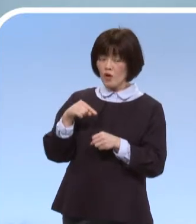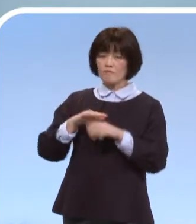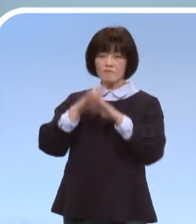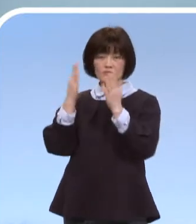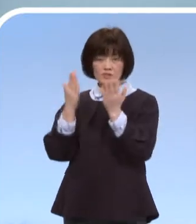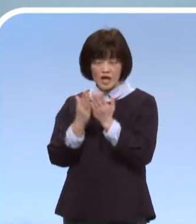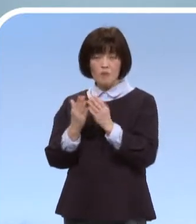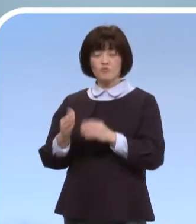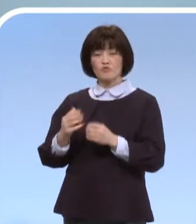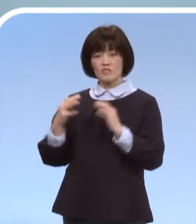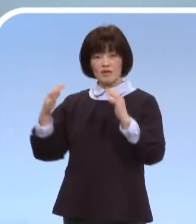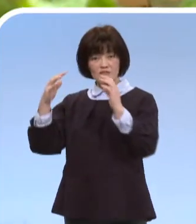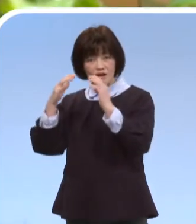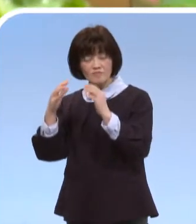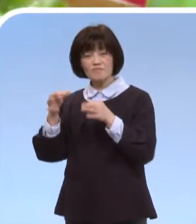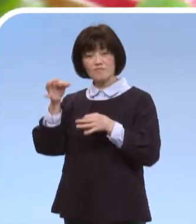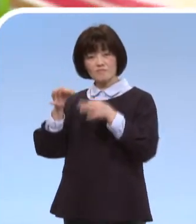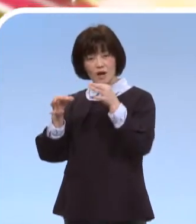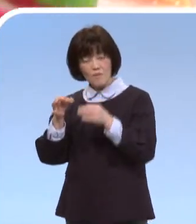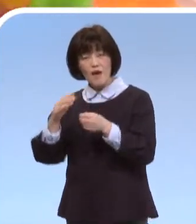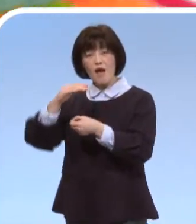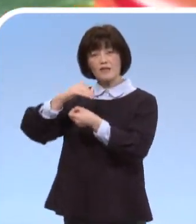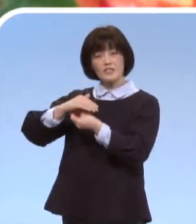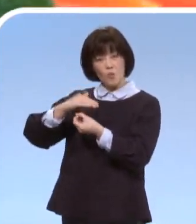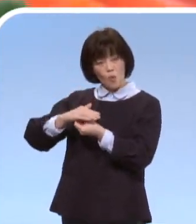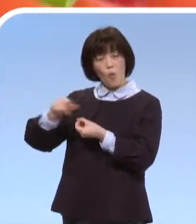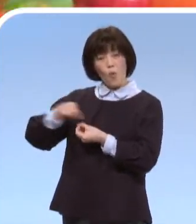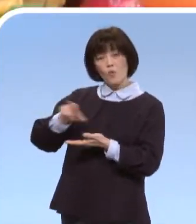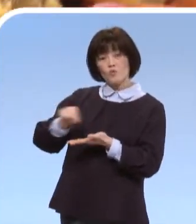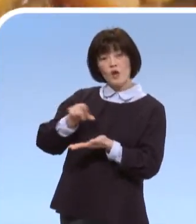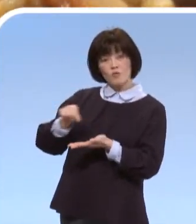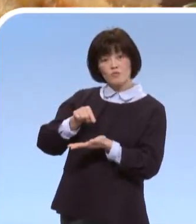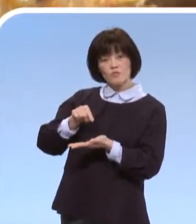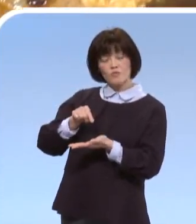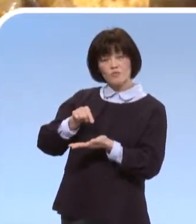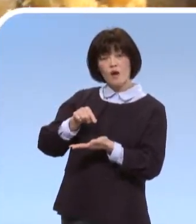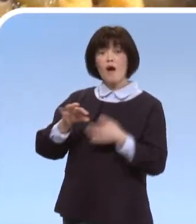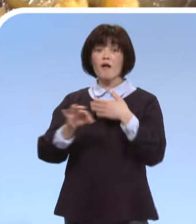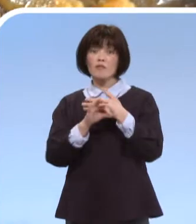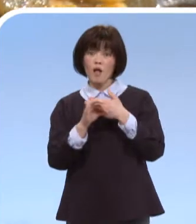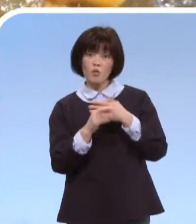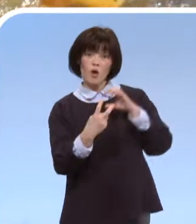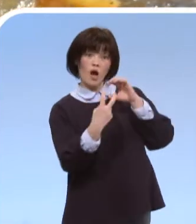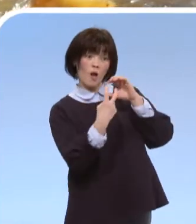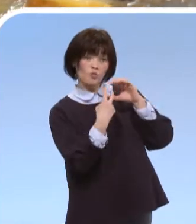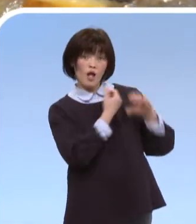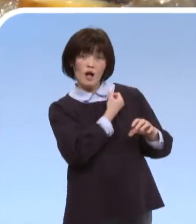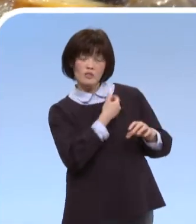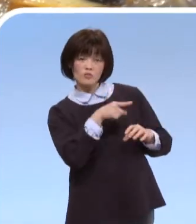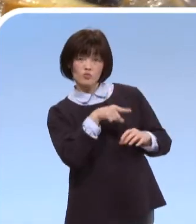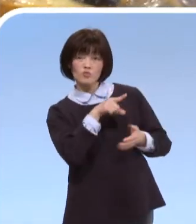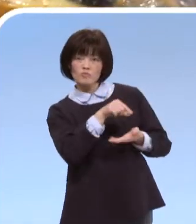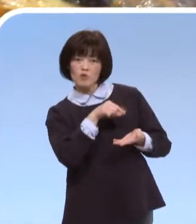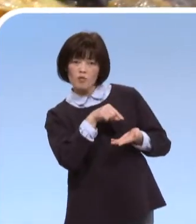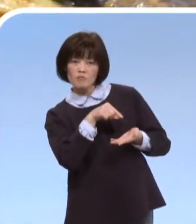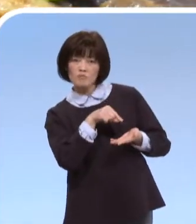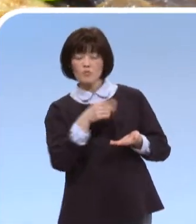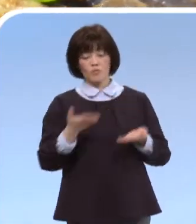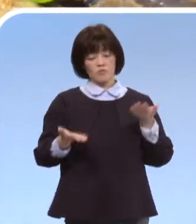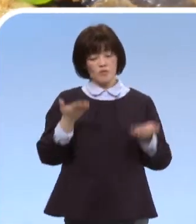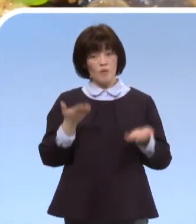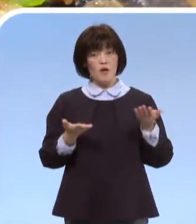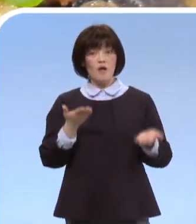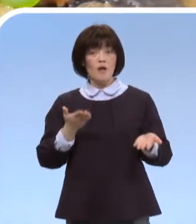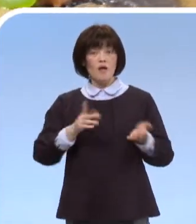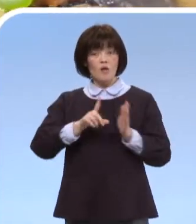食材でできてますので、 はい、 黒豆とキノコのご飯なんかもですね、同様の豚肉使った商品なんかと比べますと